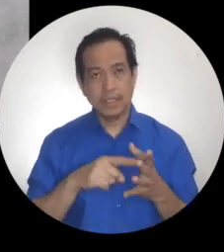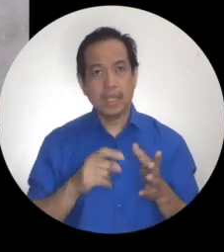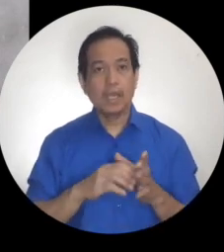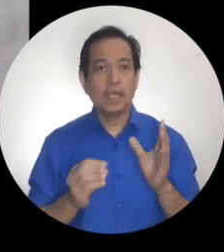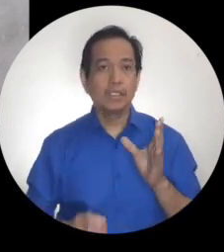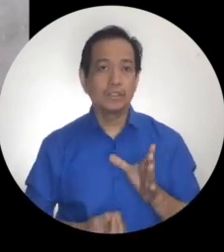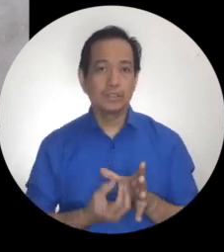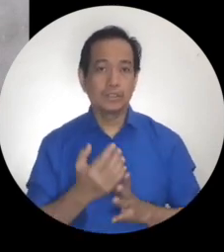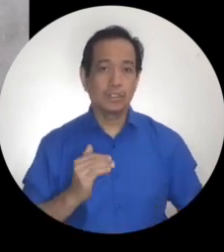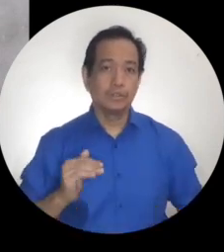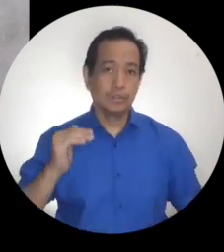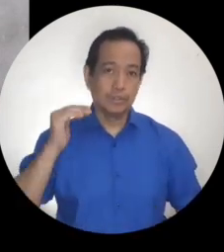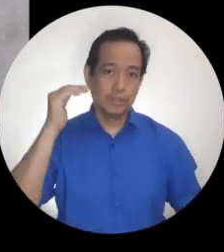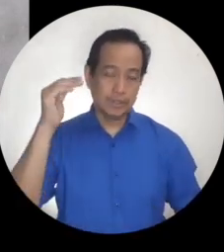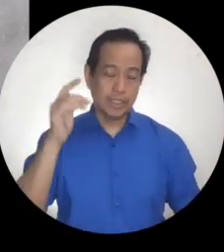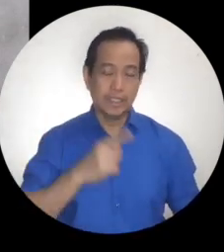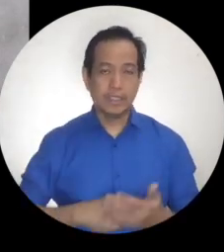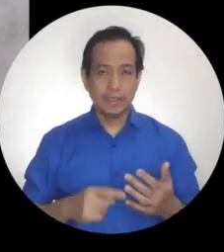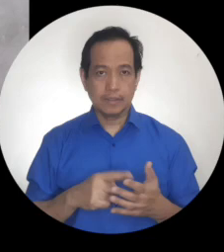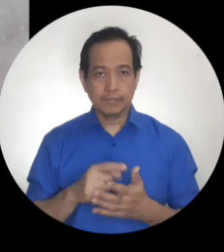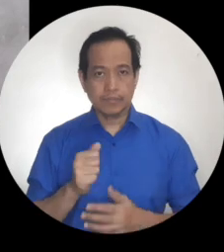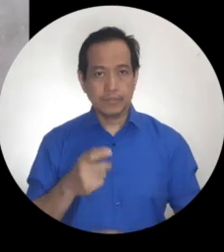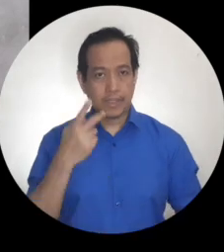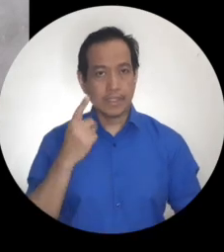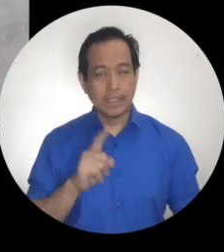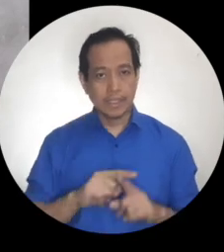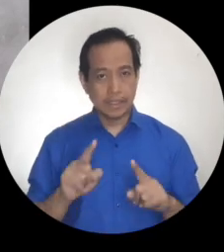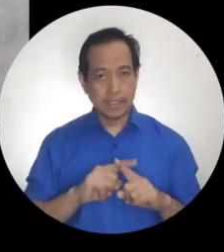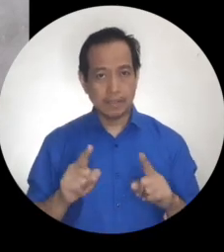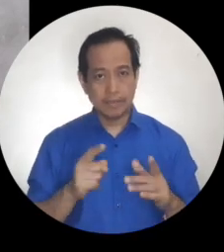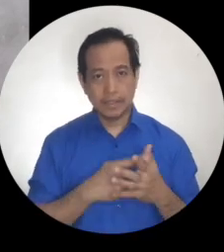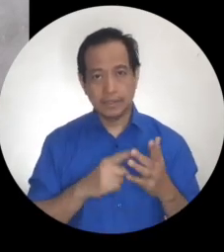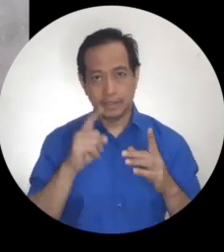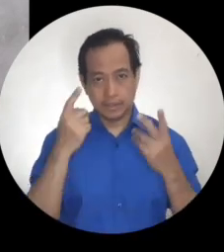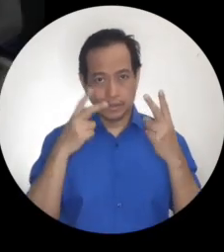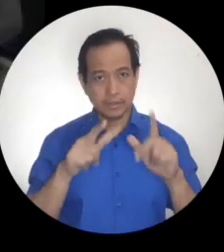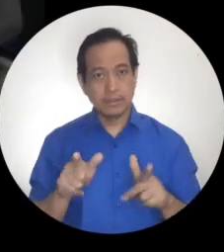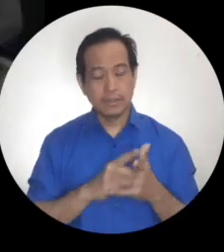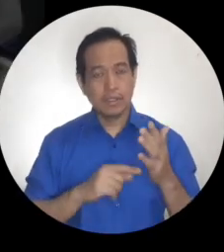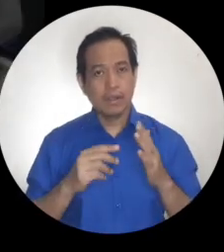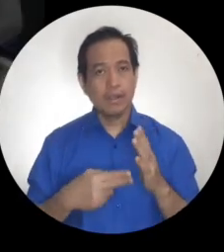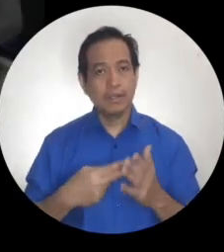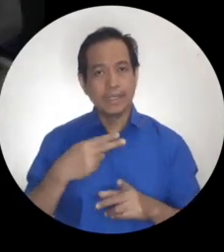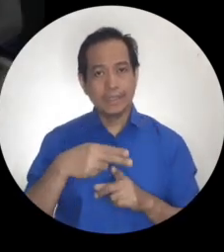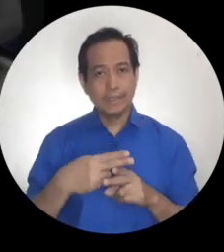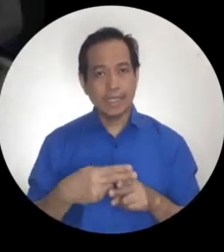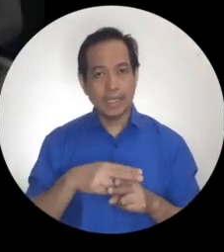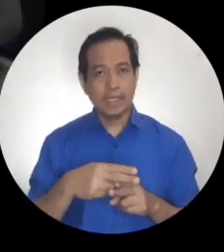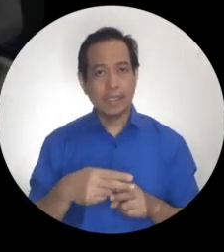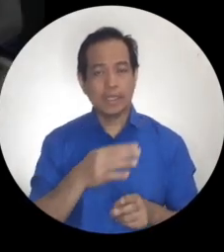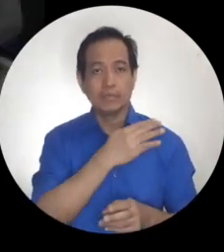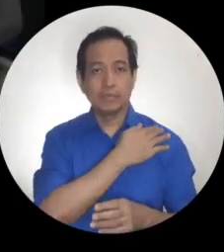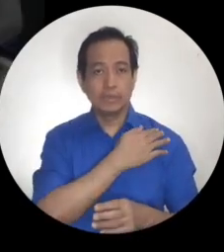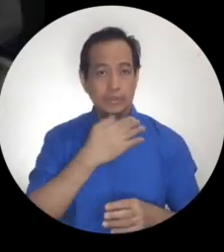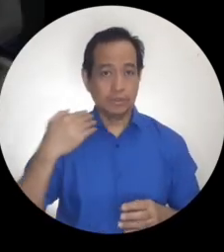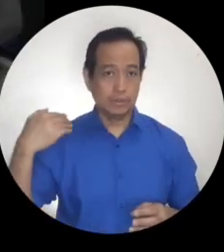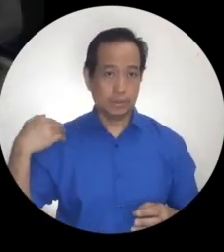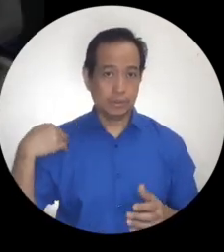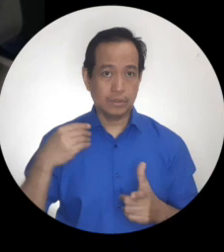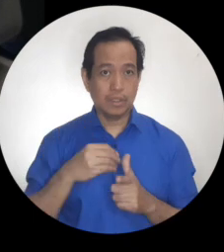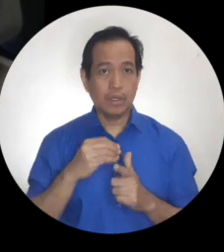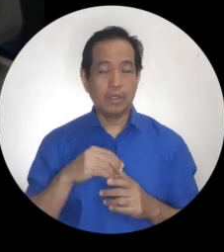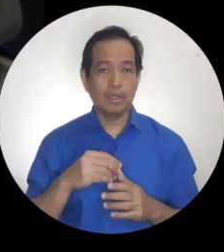na habang tumatangkad ang bata, parang nag-iiba yung anyo, yung height ng